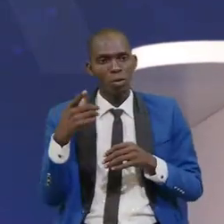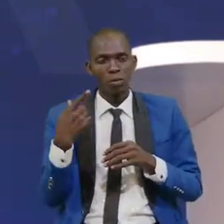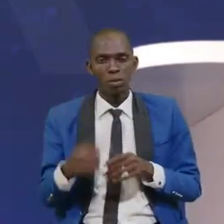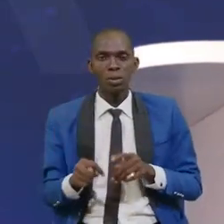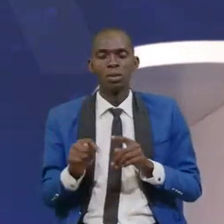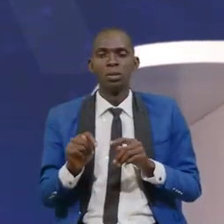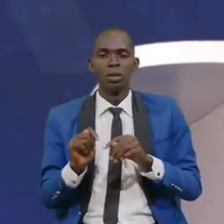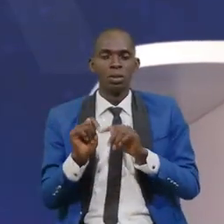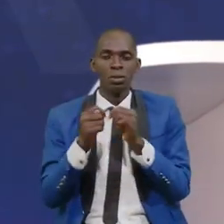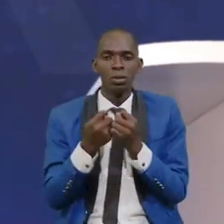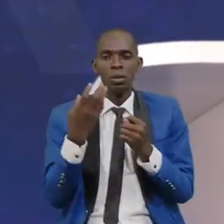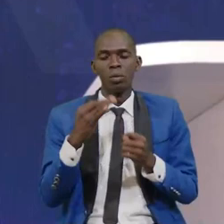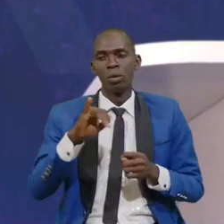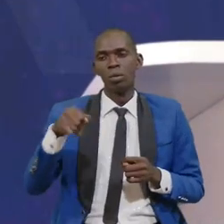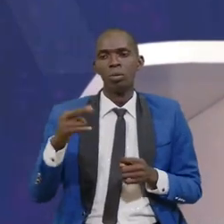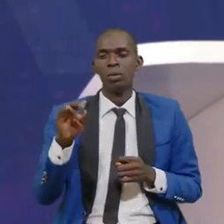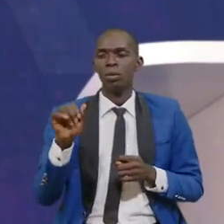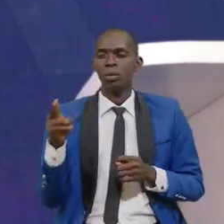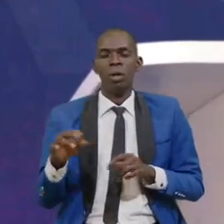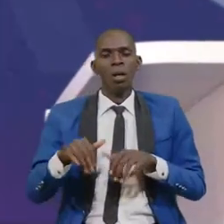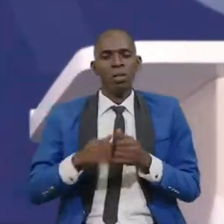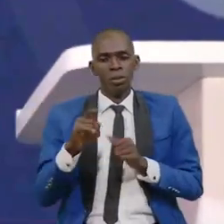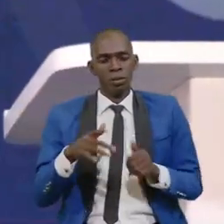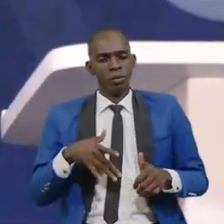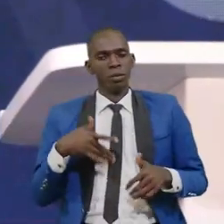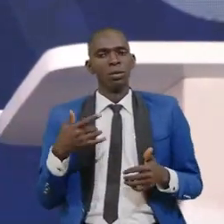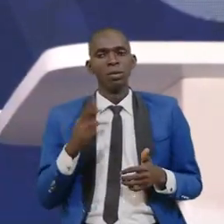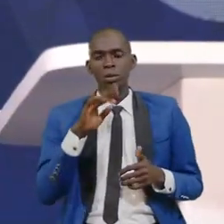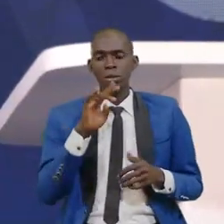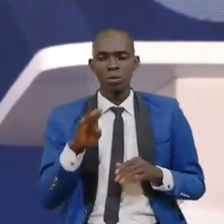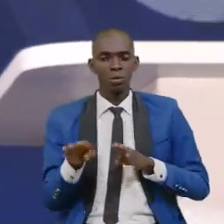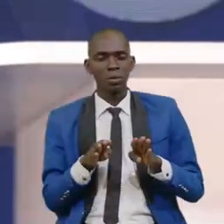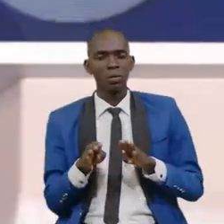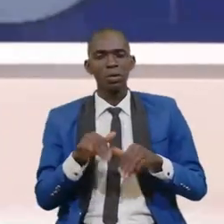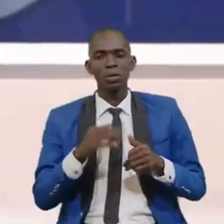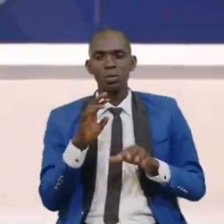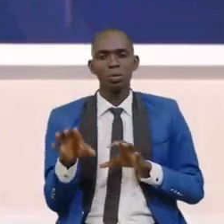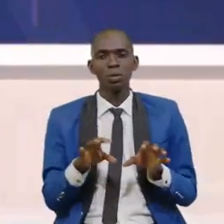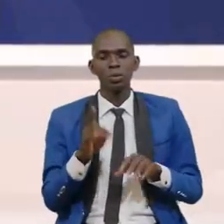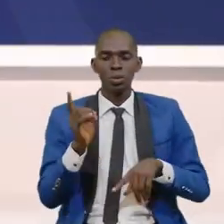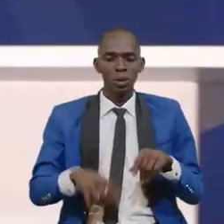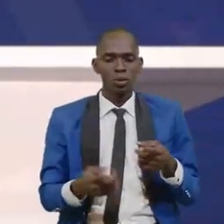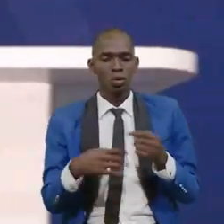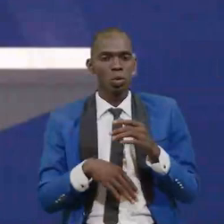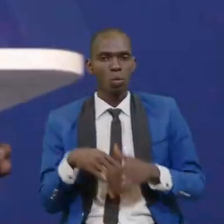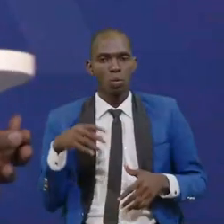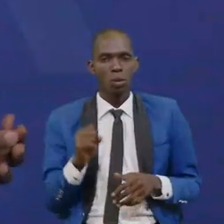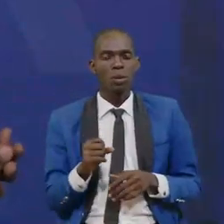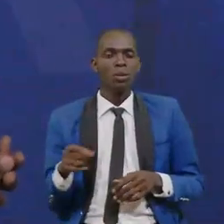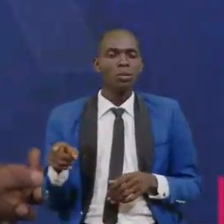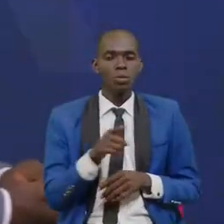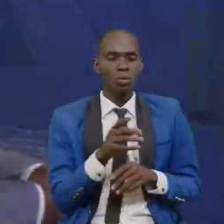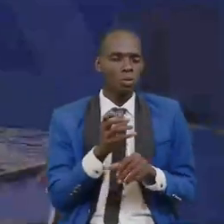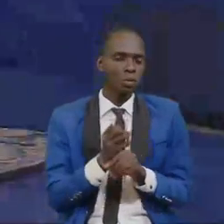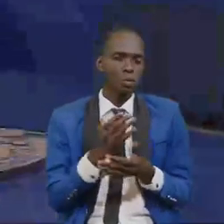Juda, qu'est-ce que tu crains? Pourquoi tu crains? Tu ne peux même pas sortir. Tu entends quelque chose dans les nouveaux,